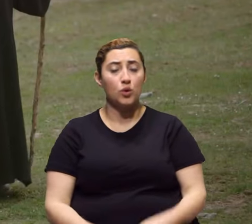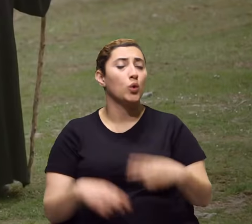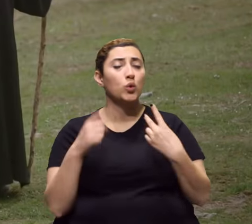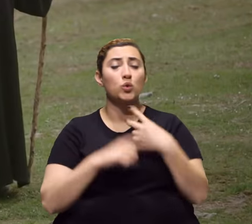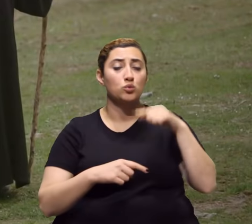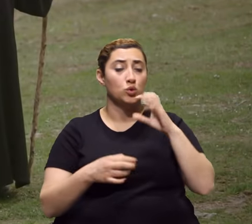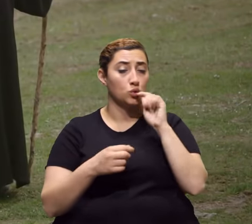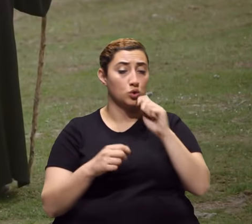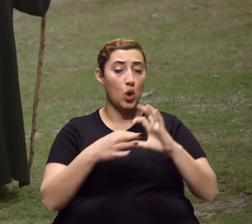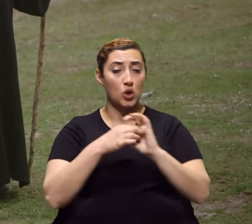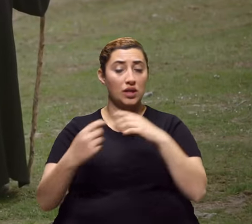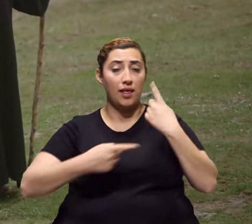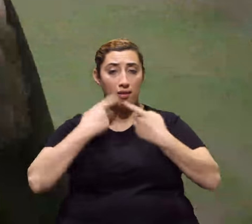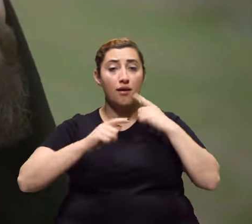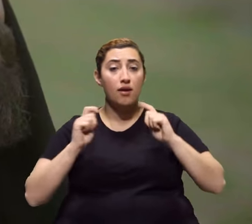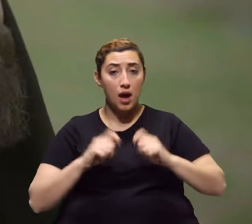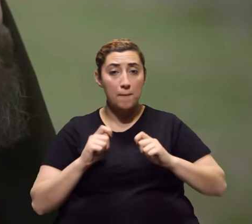Yunus bu sözleri çatar,